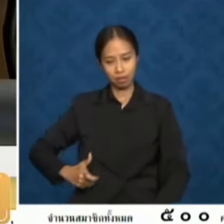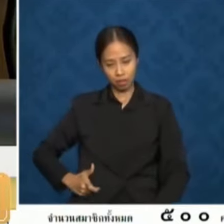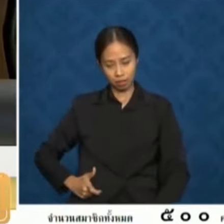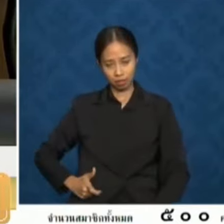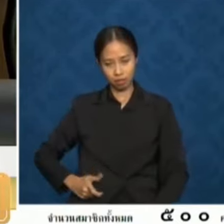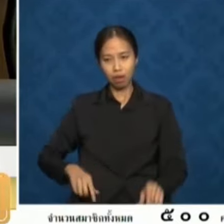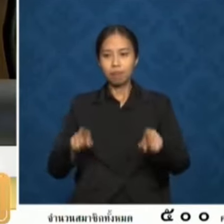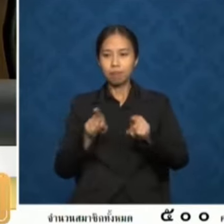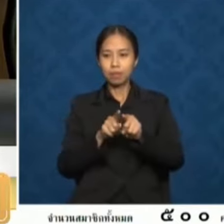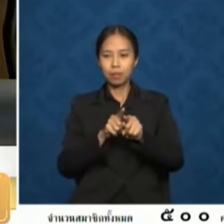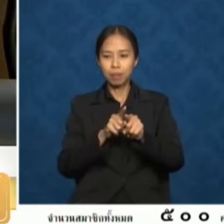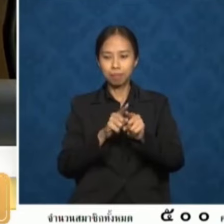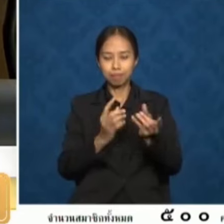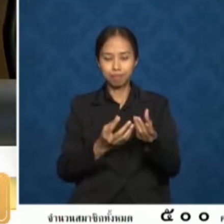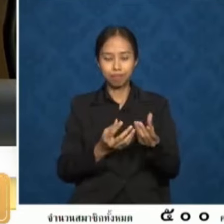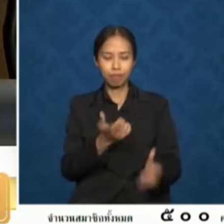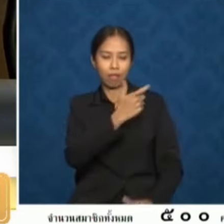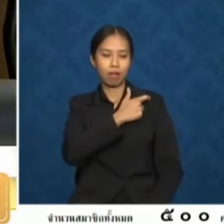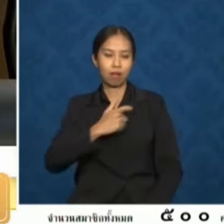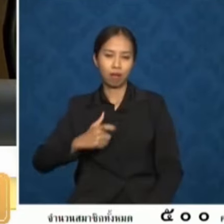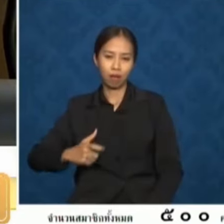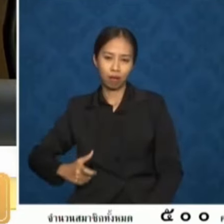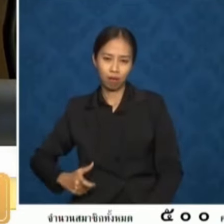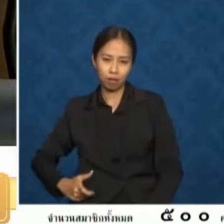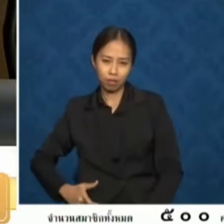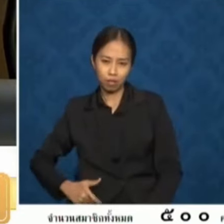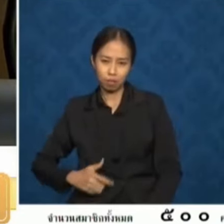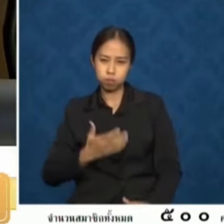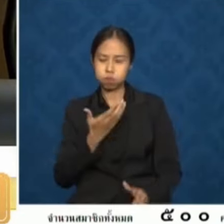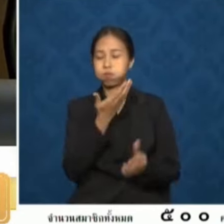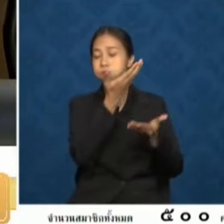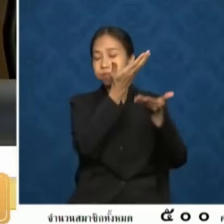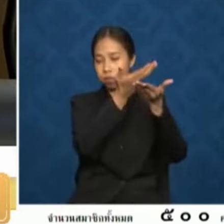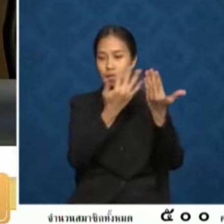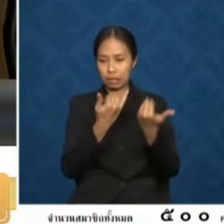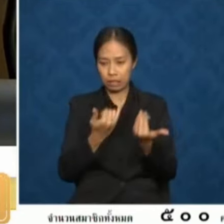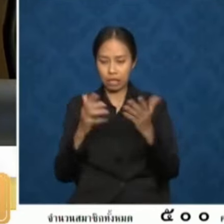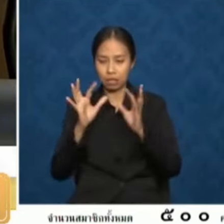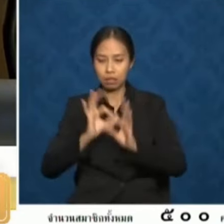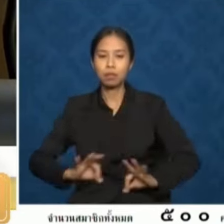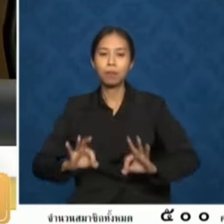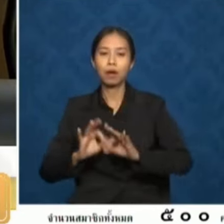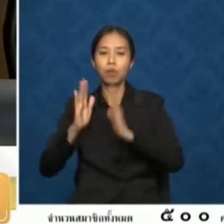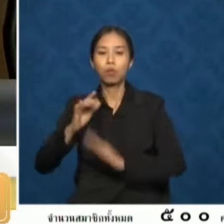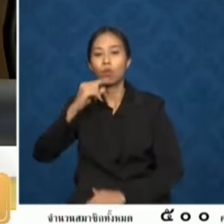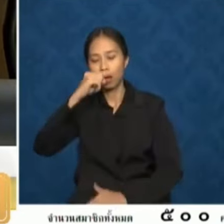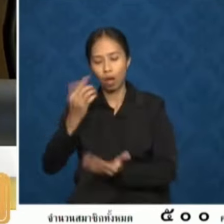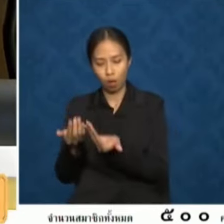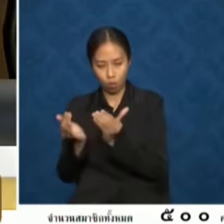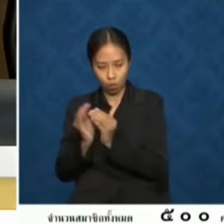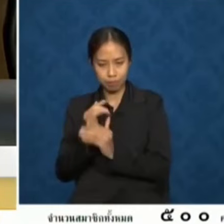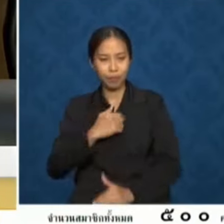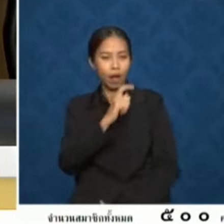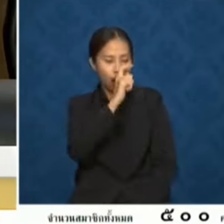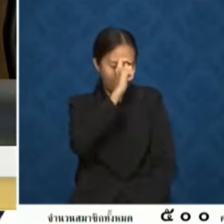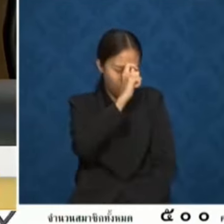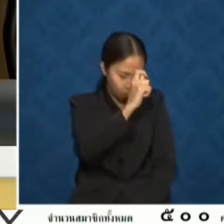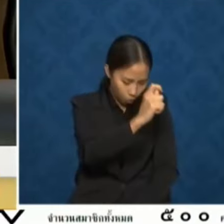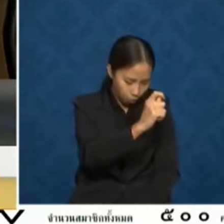ที่อยู่เบื้องสูงที่ชนชาติไทยและโดยเฉพาะตัวผมและครอบครัวผมเนี่ยให้การเคารพนับ